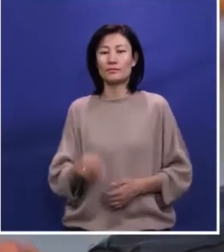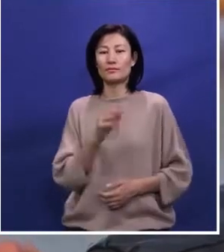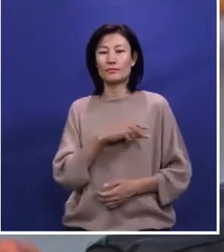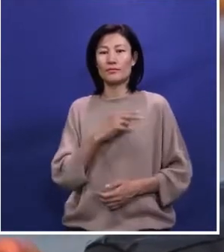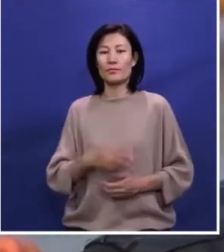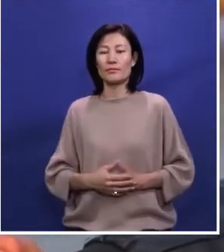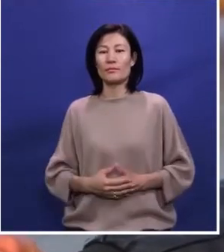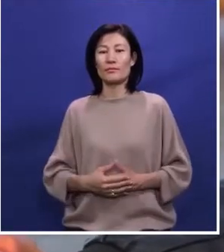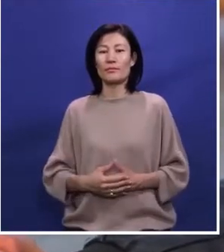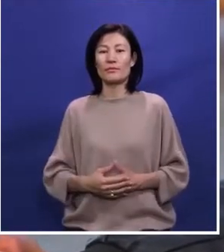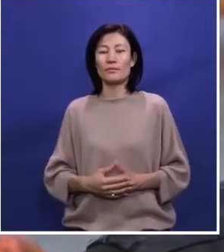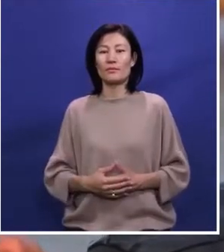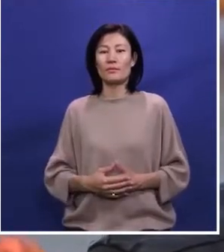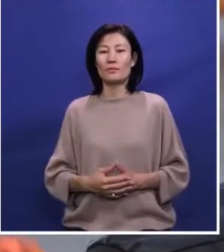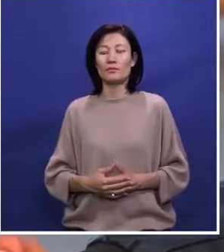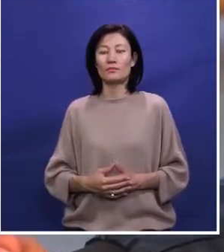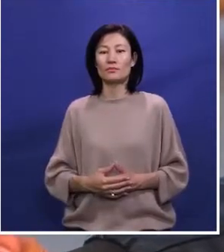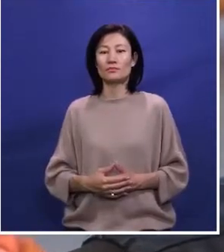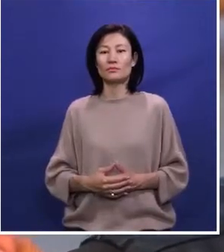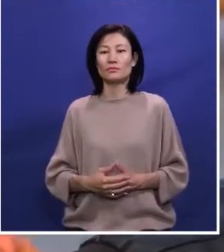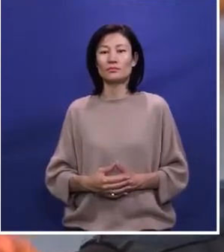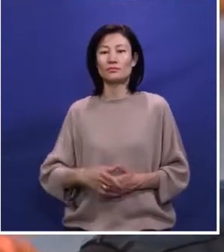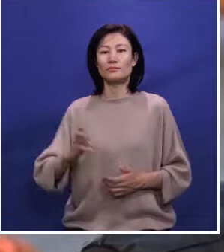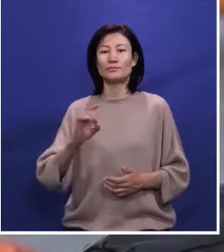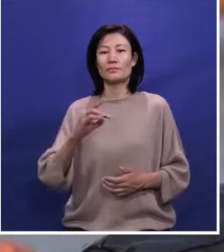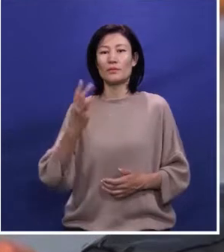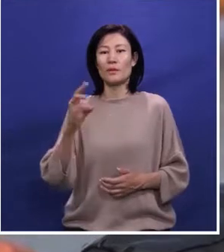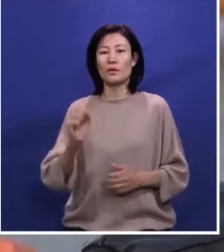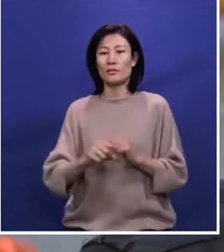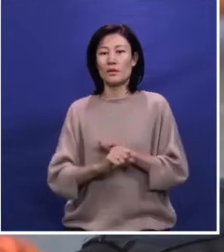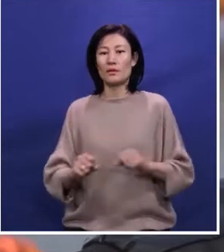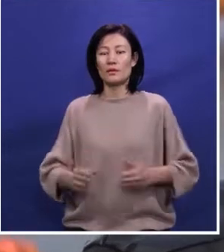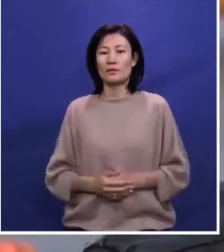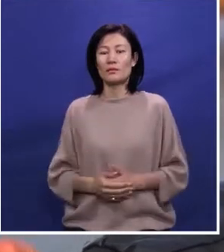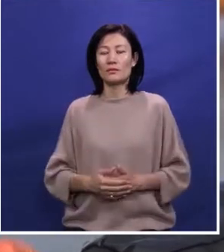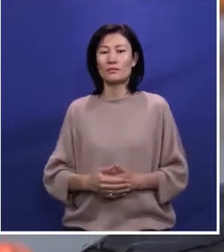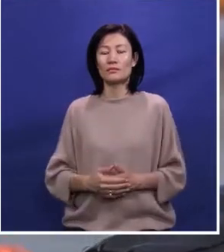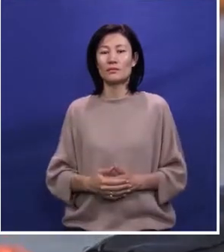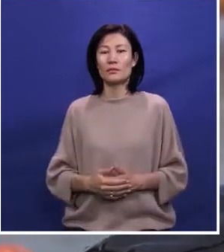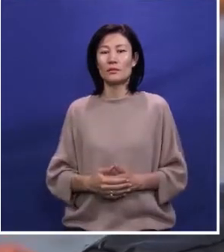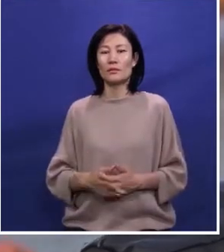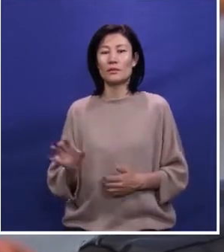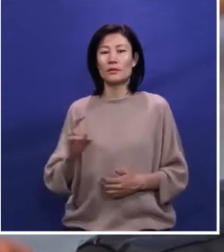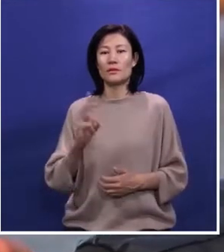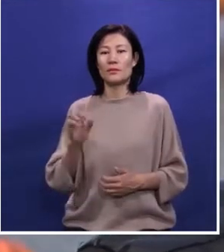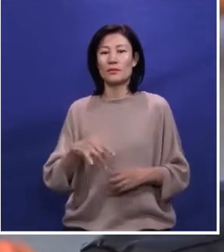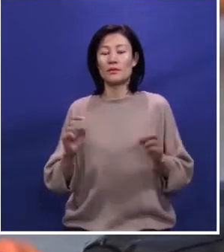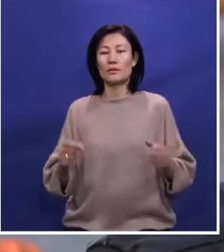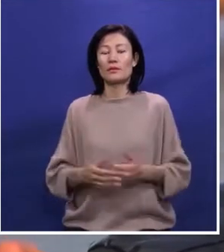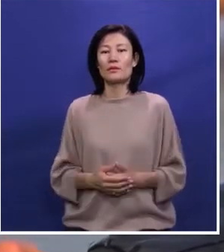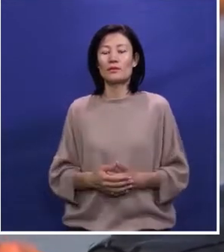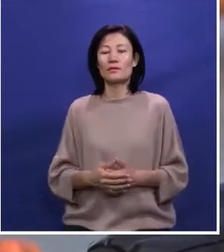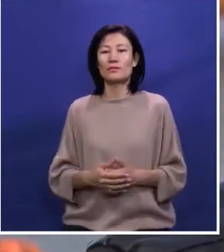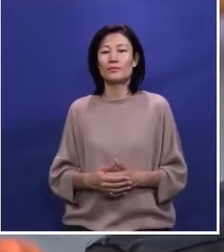жұмыстарды межелеген едік, соған енді өкінішке орай біршамасына жете алмадық, кейбіреуіне жеттік, бірақ кейбір